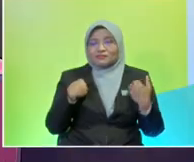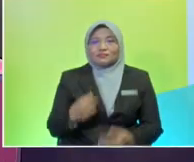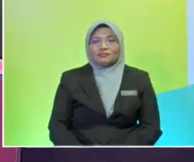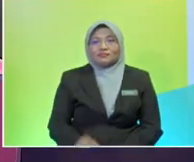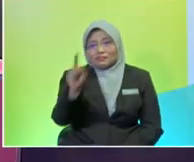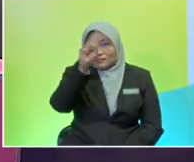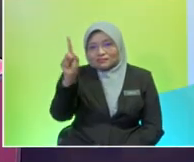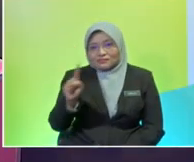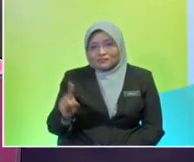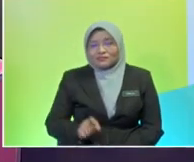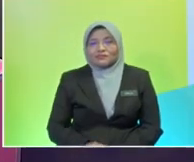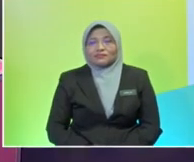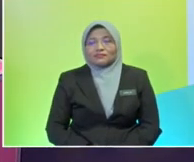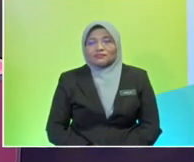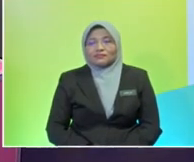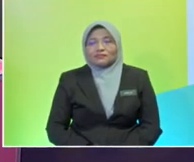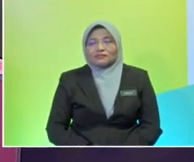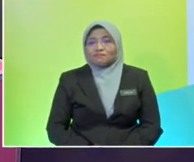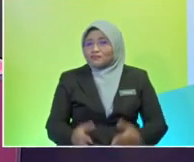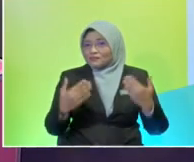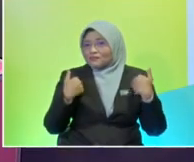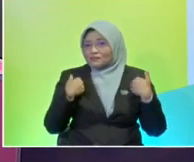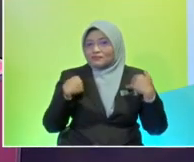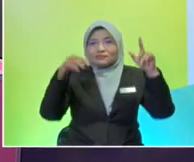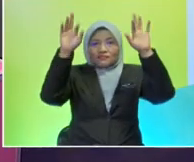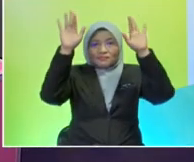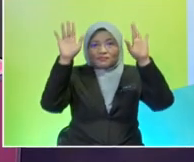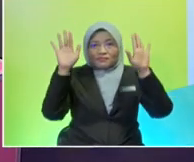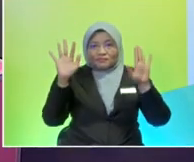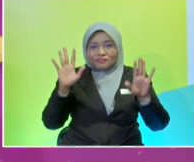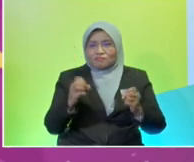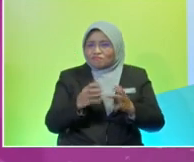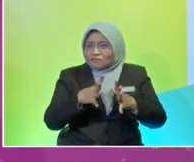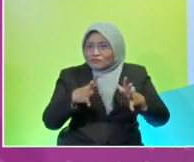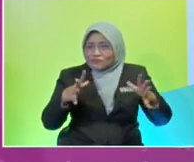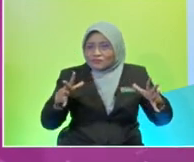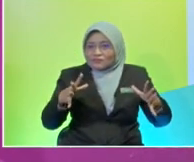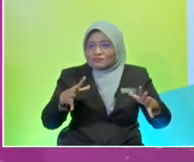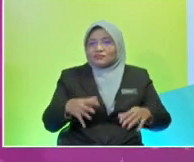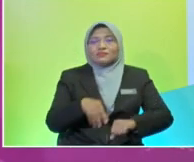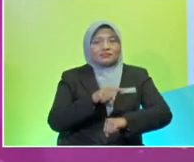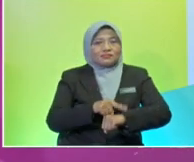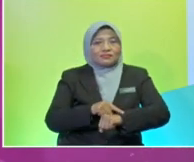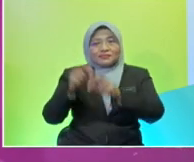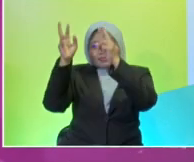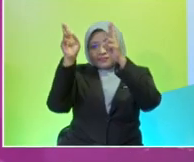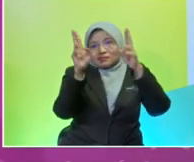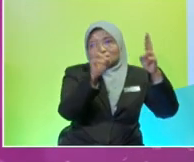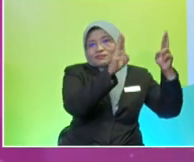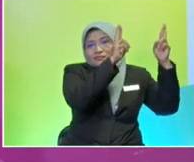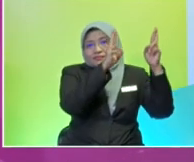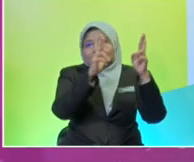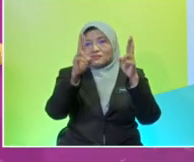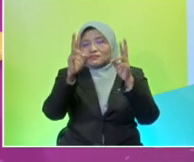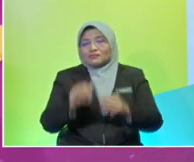kita akan lihat juga hujan pasti akan turun dengan lebat pada ketika ribut apakah yang berlaku pada